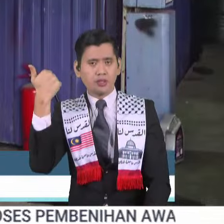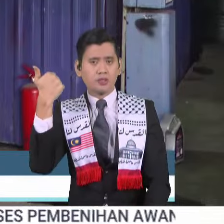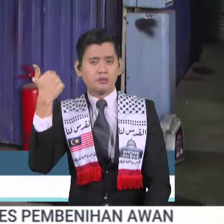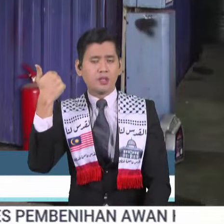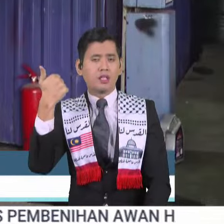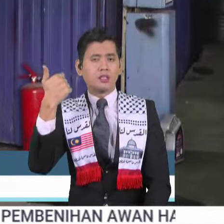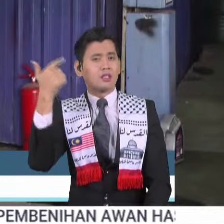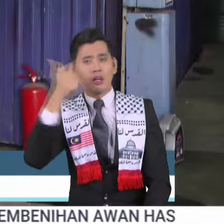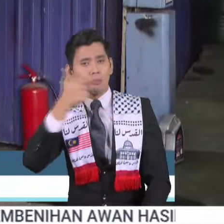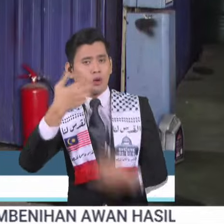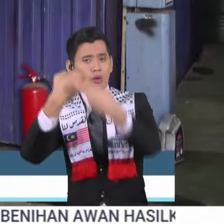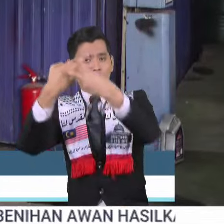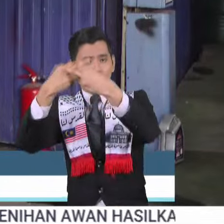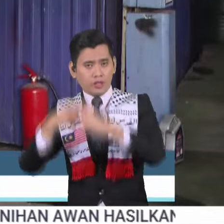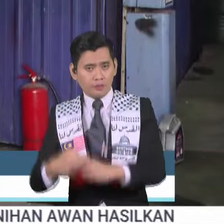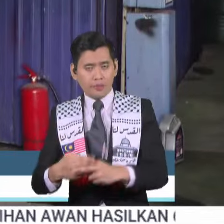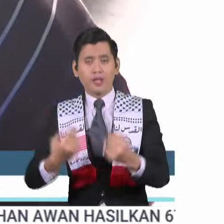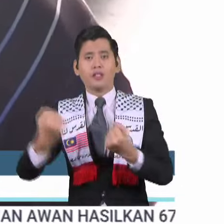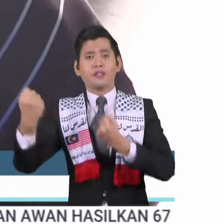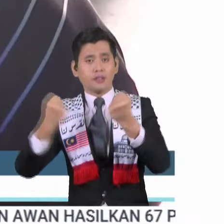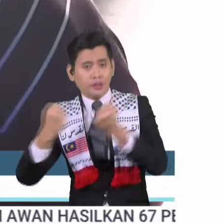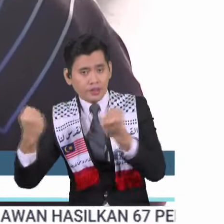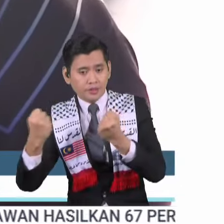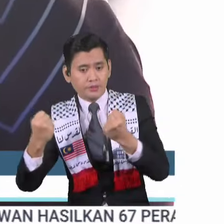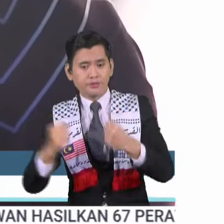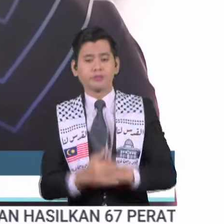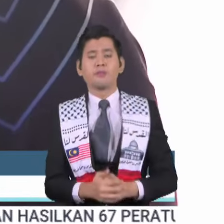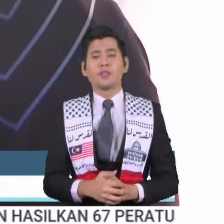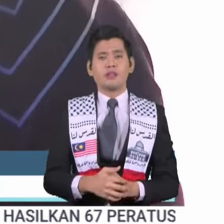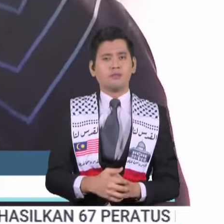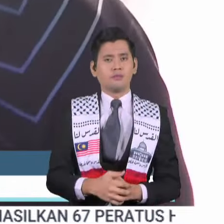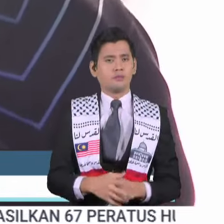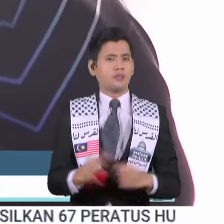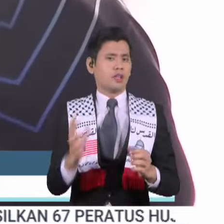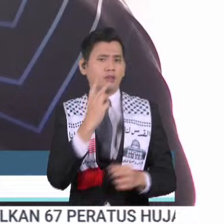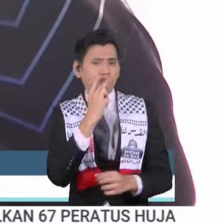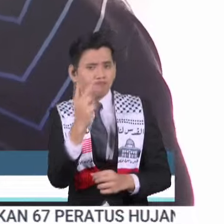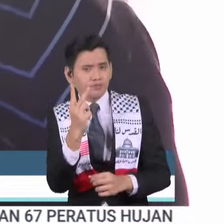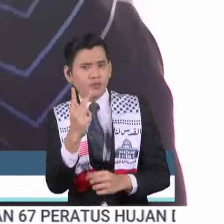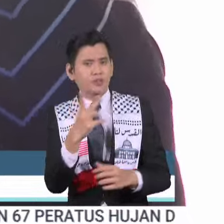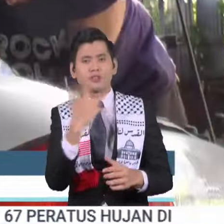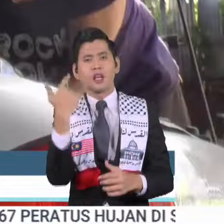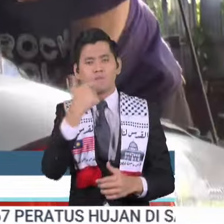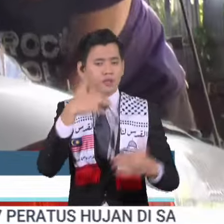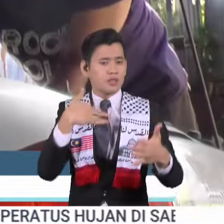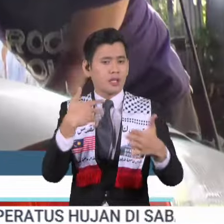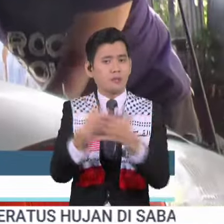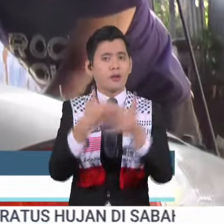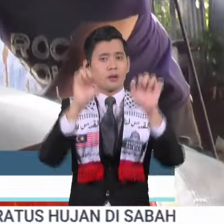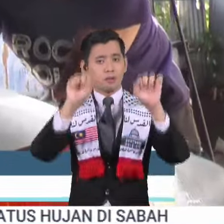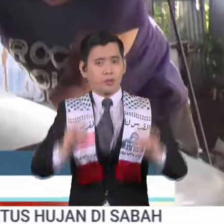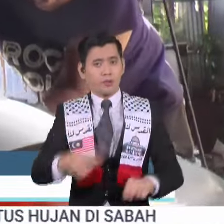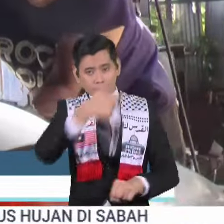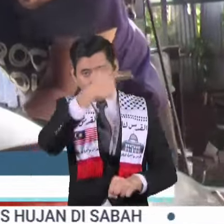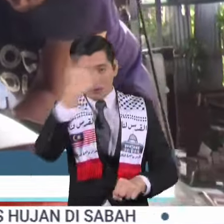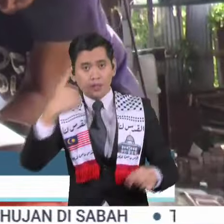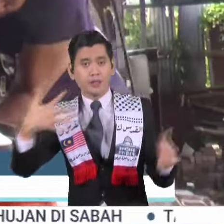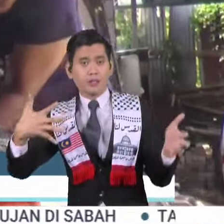daripada awal kalau tak tahu tanya kawan-kawan pun boleh kan. Kereta aku macam mana, jadi jangan sampai melibatkan kemalangan tu